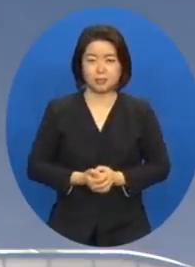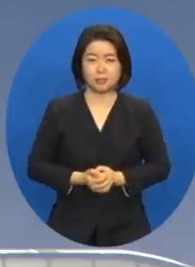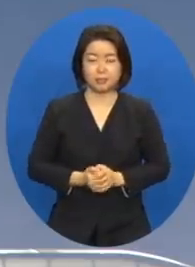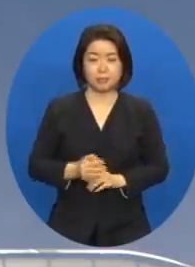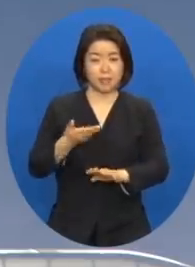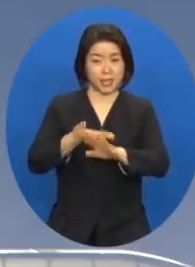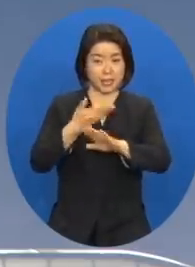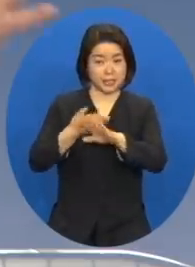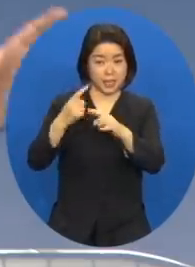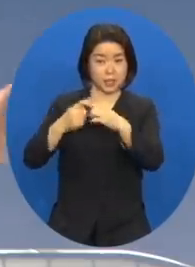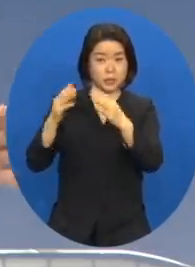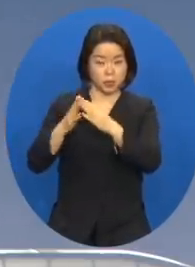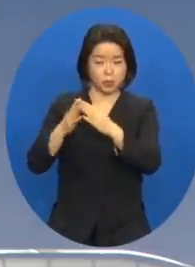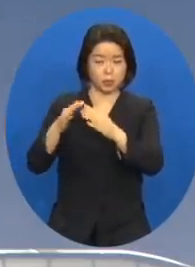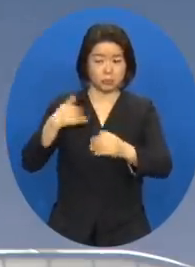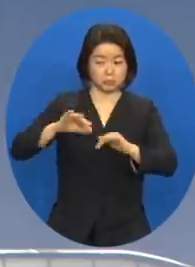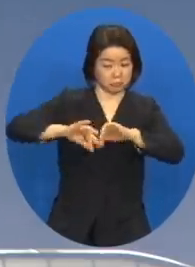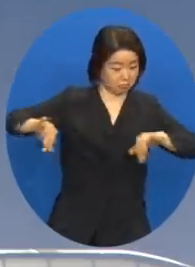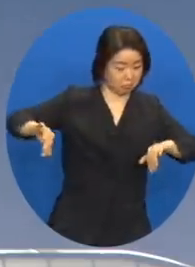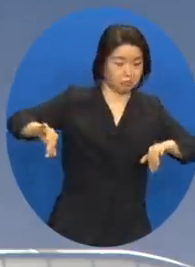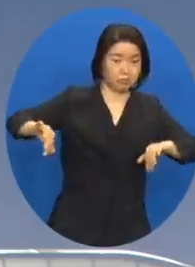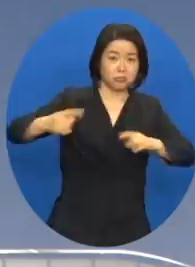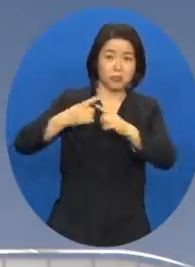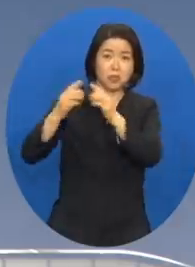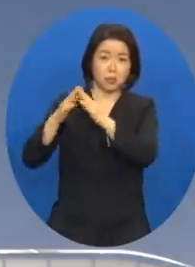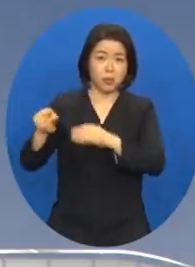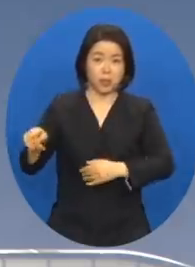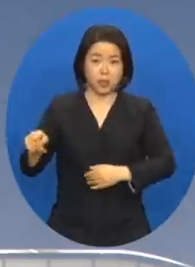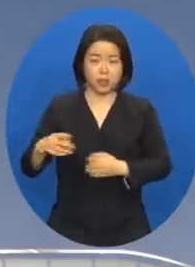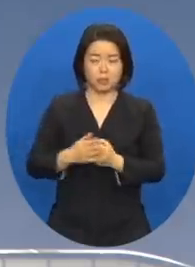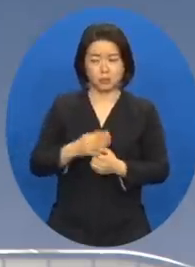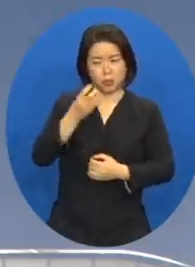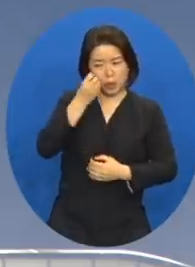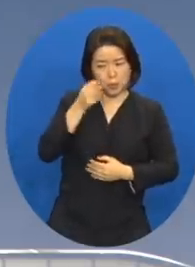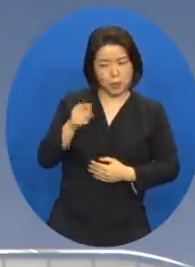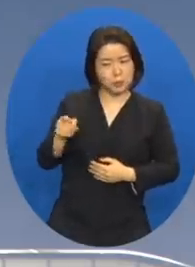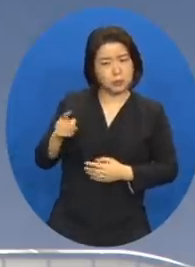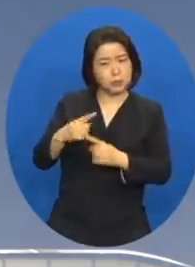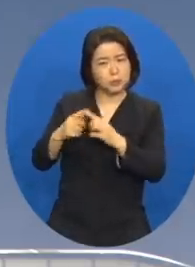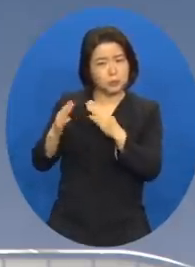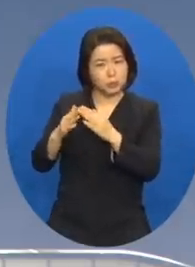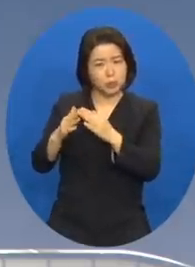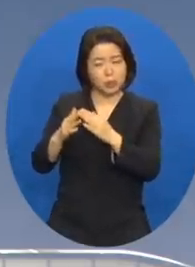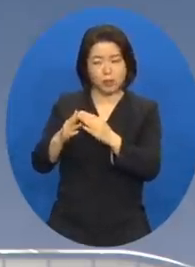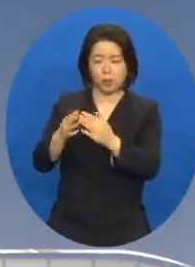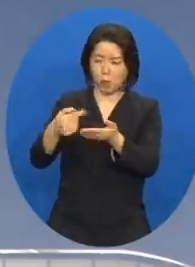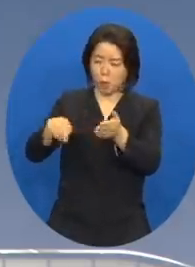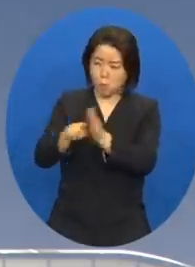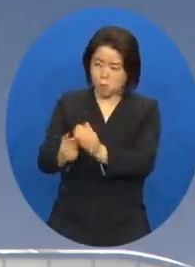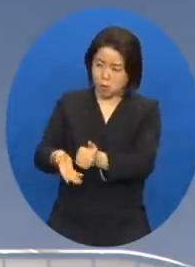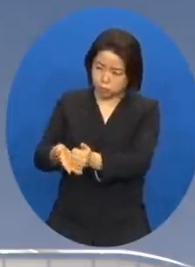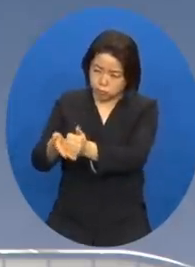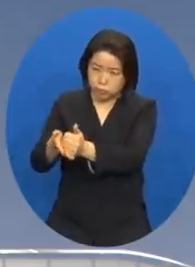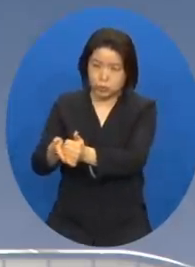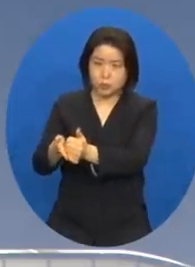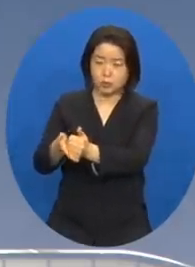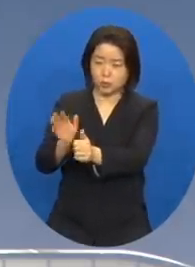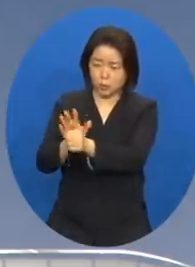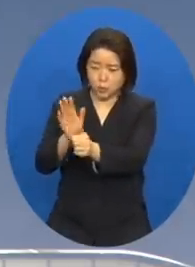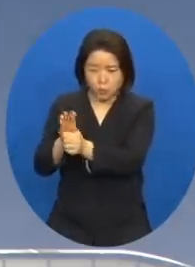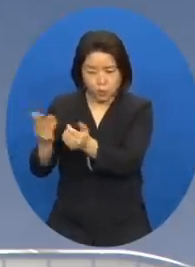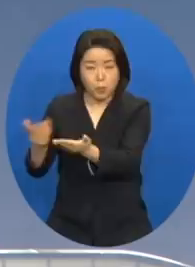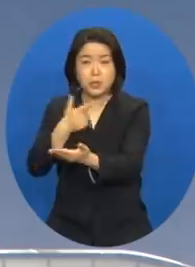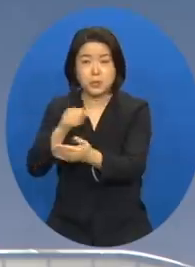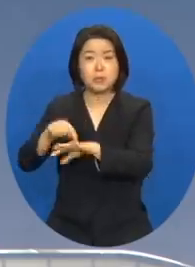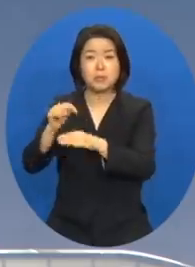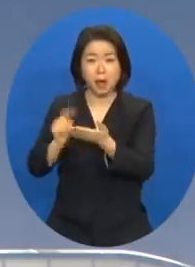다른 교회, 우리와는 전혀 상관이 없는 교회 이상하게 그 교회를 위하여 섬기고 돕고자 하는 마음